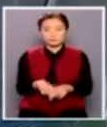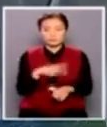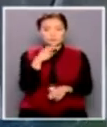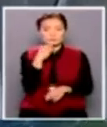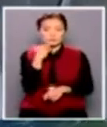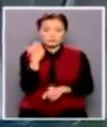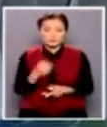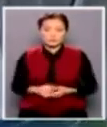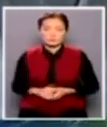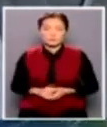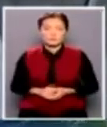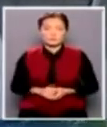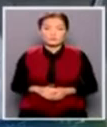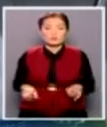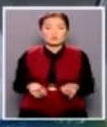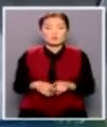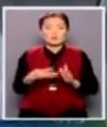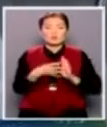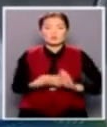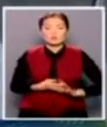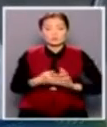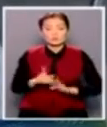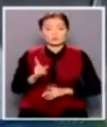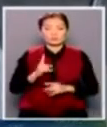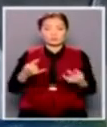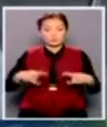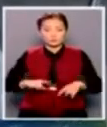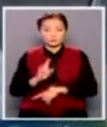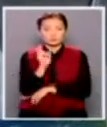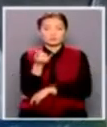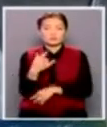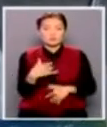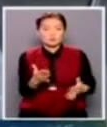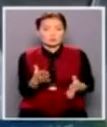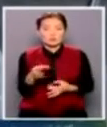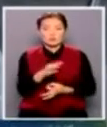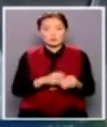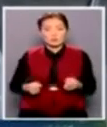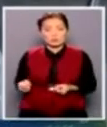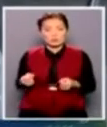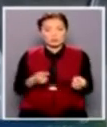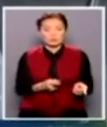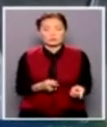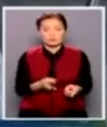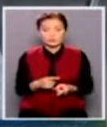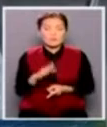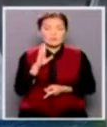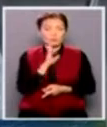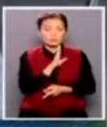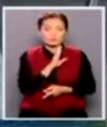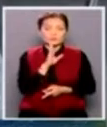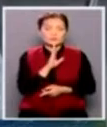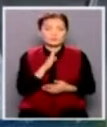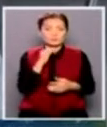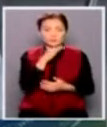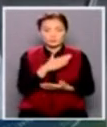шәшігіне тастауға қимай тұрмын. Ал 9 ай 9 күн бойы құрсағында көтеріп, дүниеге келген сәбиін далаға тастап кететін безбүрек